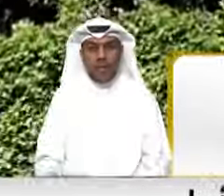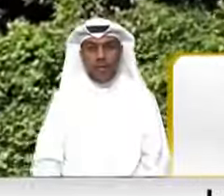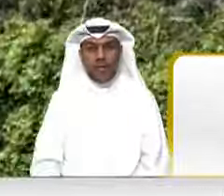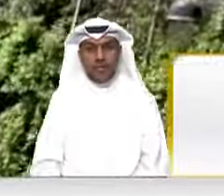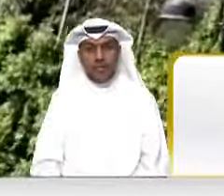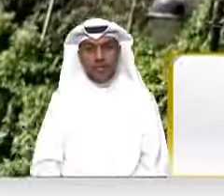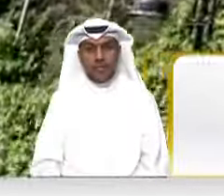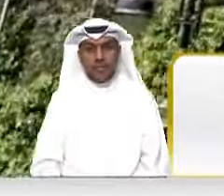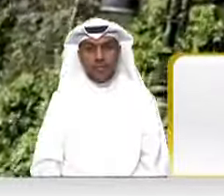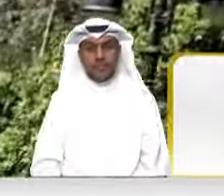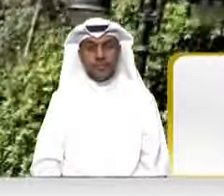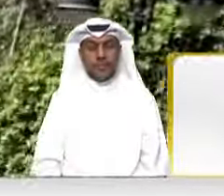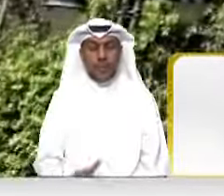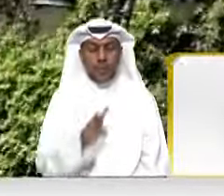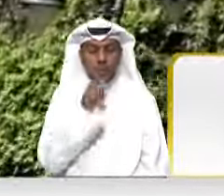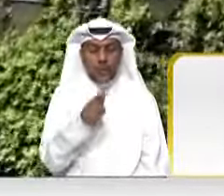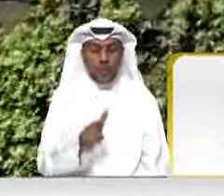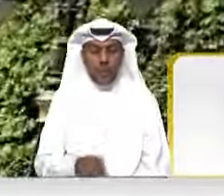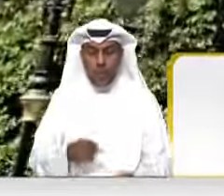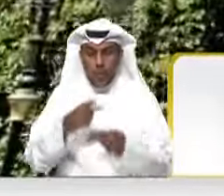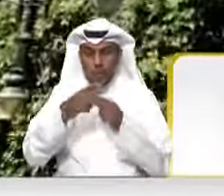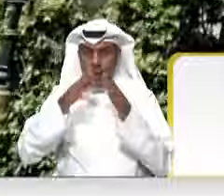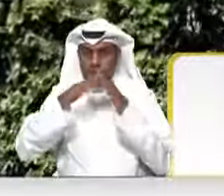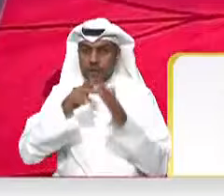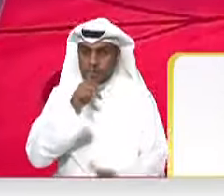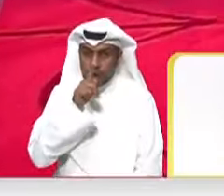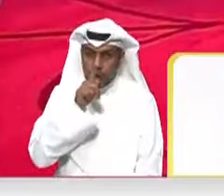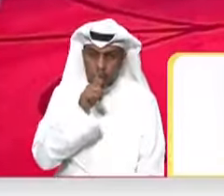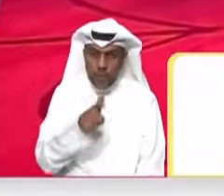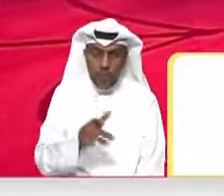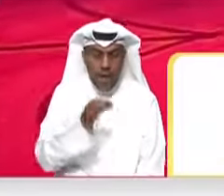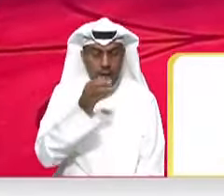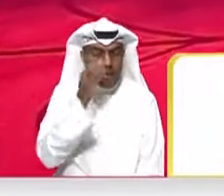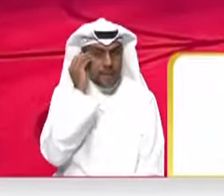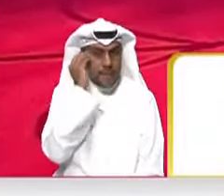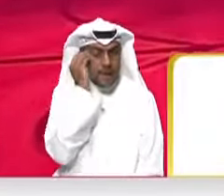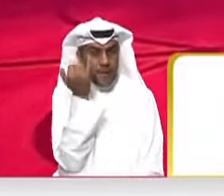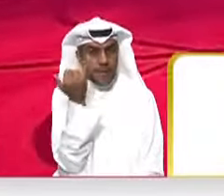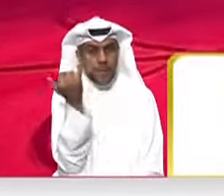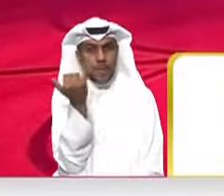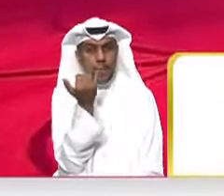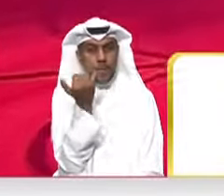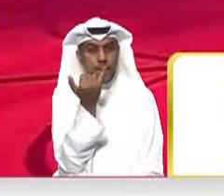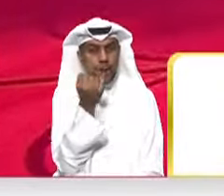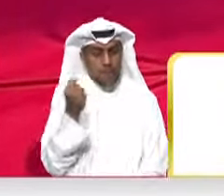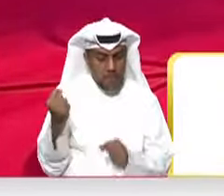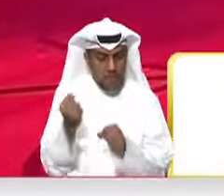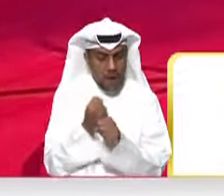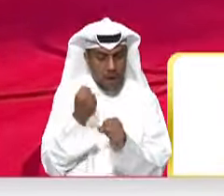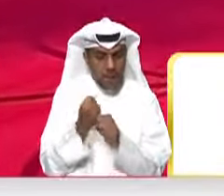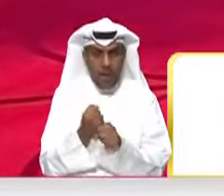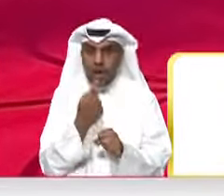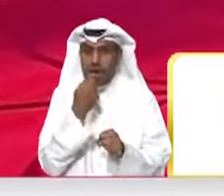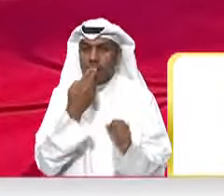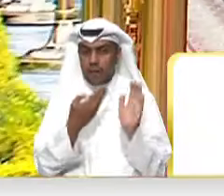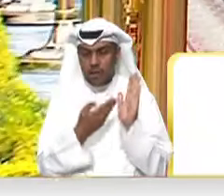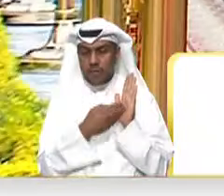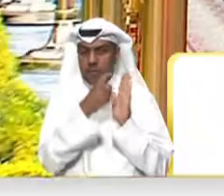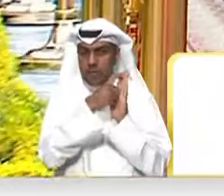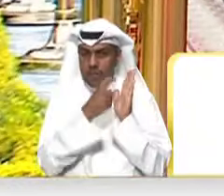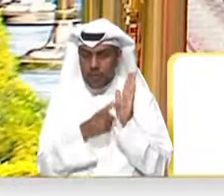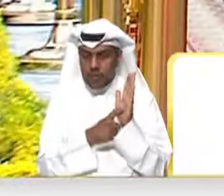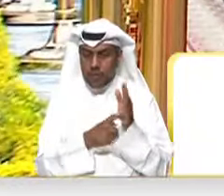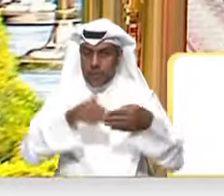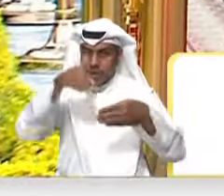السياسية. وأشاد بجهود السلطة التشريعية الليبية في هذا الصدد وإقرارها القوانين الانتخابية